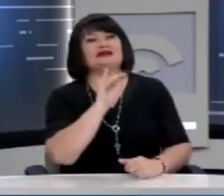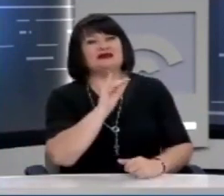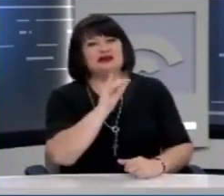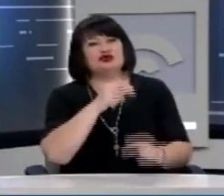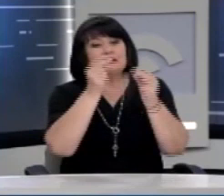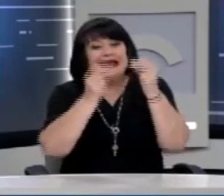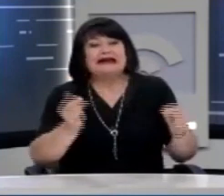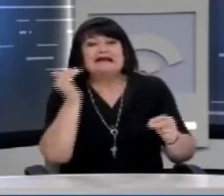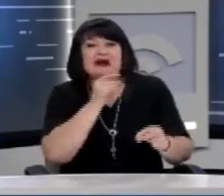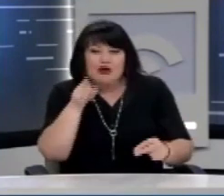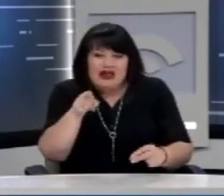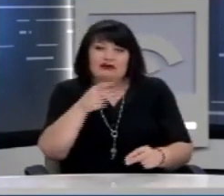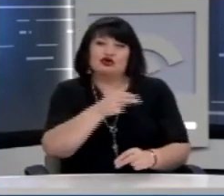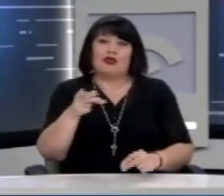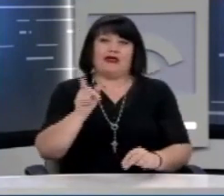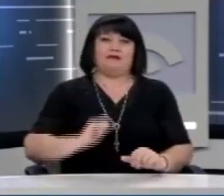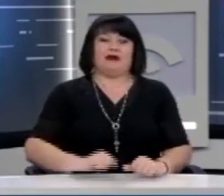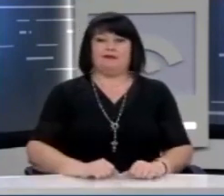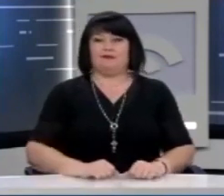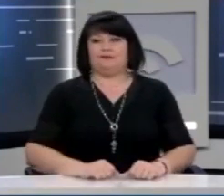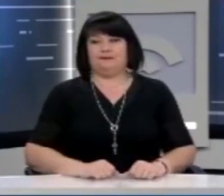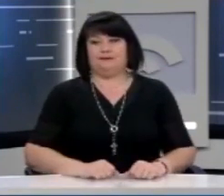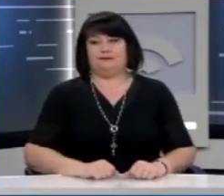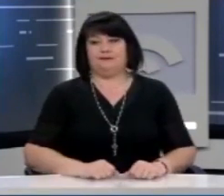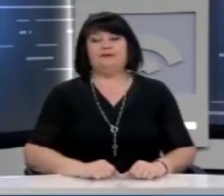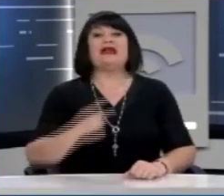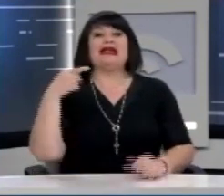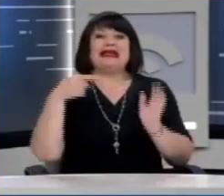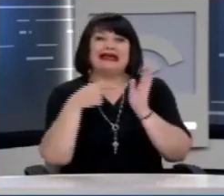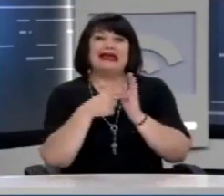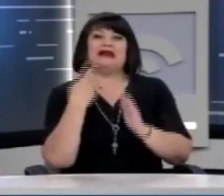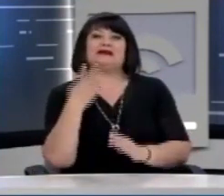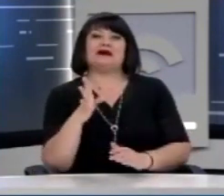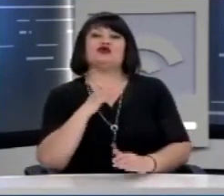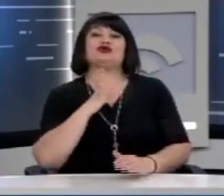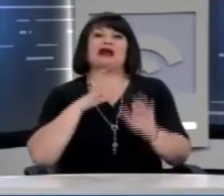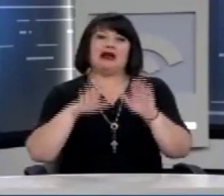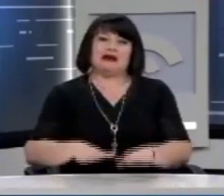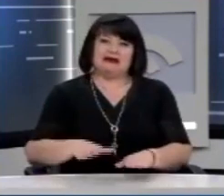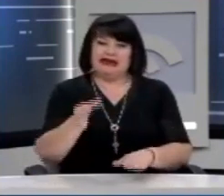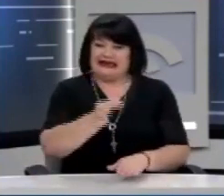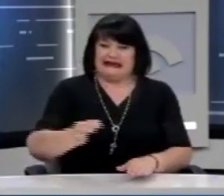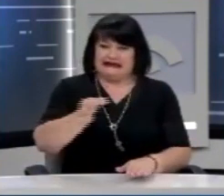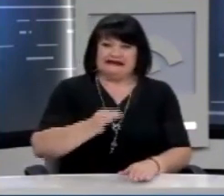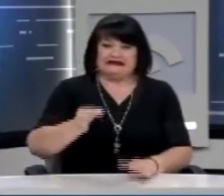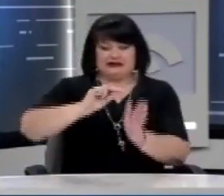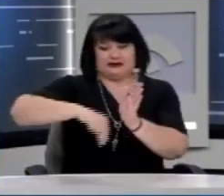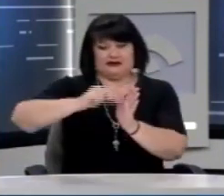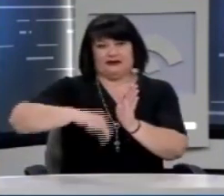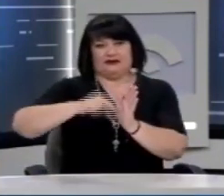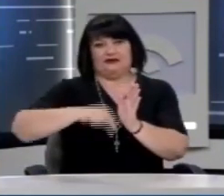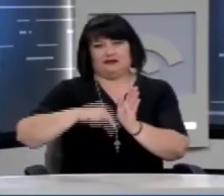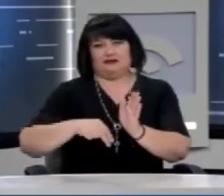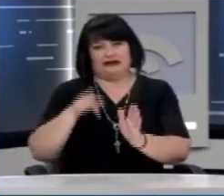να δοθεί λύση άμεσα. Αυτό ζητάνε και οι 1.400 κάτοικοι του νησιού που έχουν υπογράψει